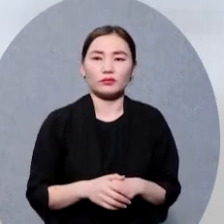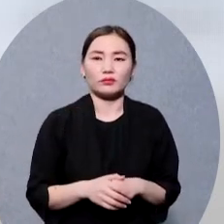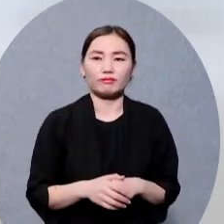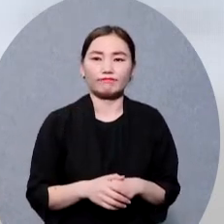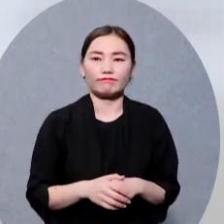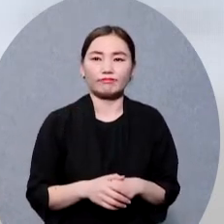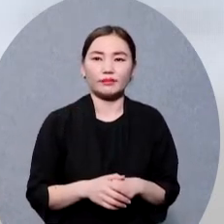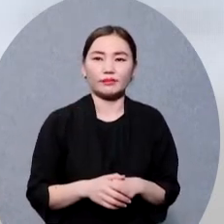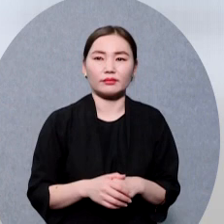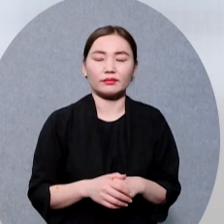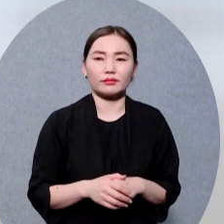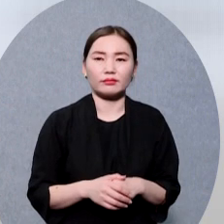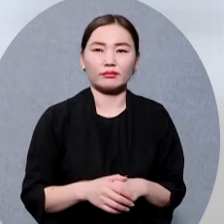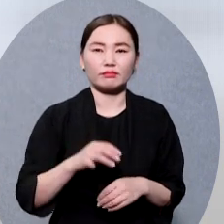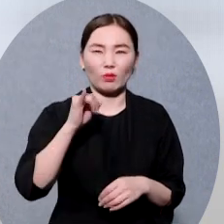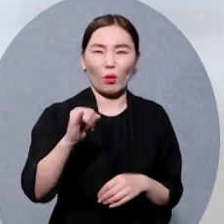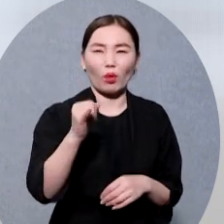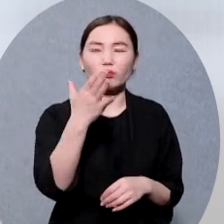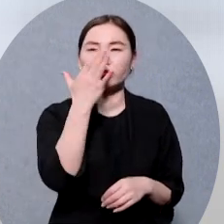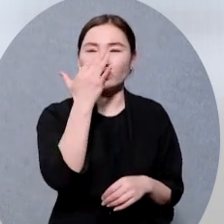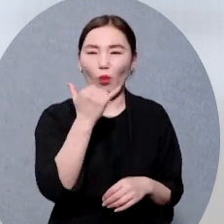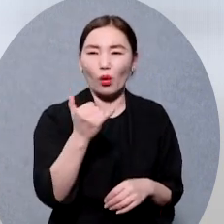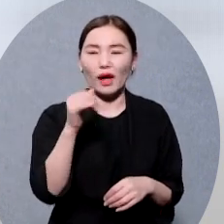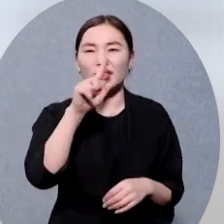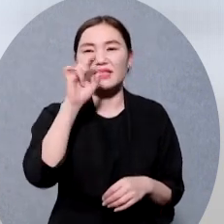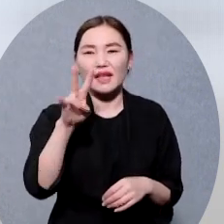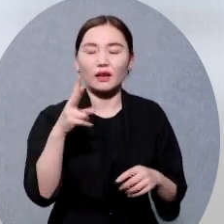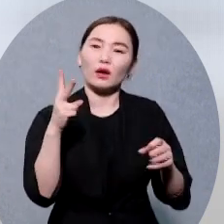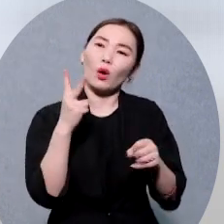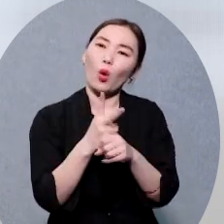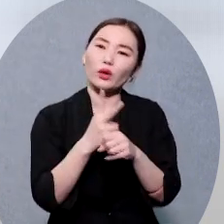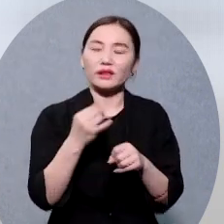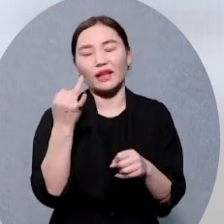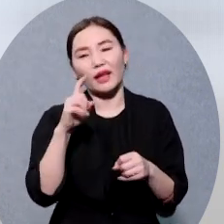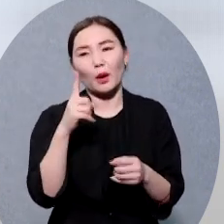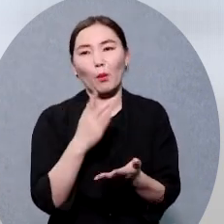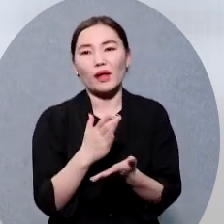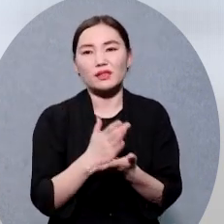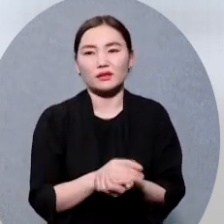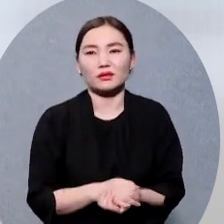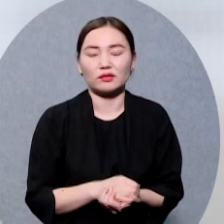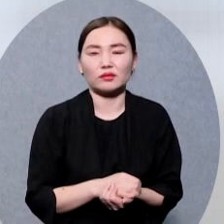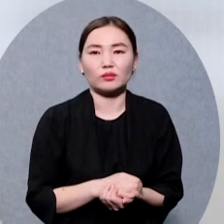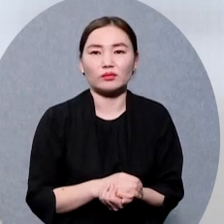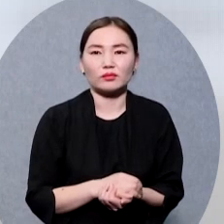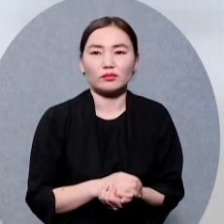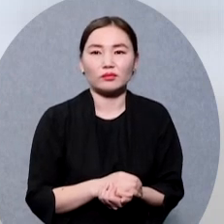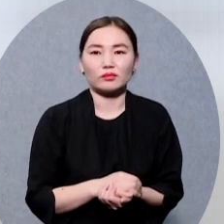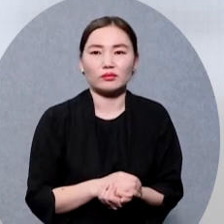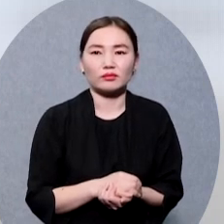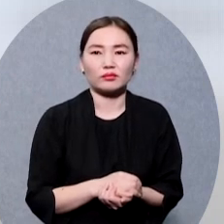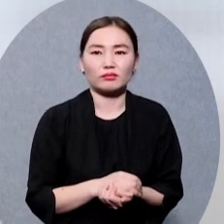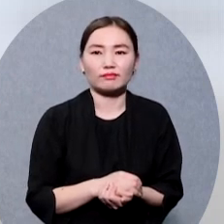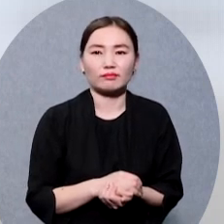те одоо Боогийн болоо шашин бол Боогийн шүтлэг бол харгас одоо нэгэн харгас зан үйл ихтэй ийм одоо байсан.